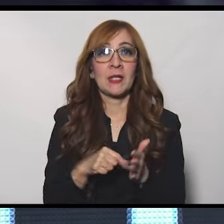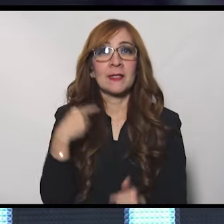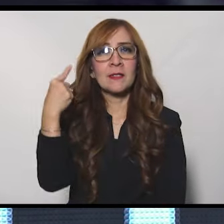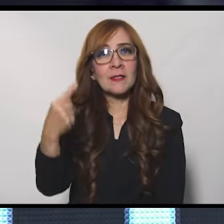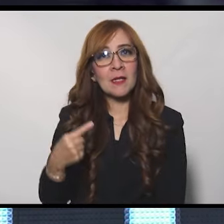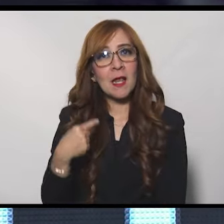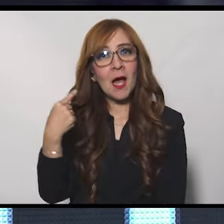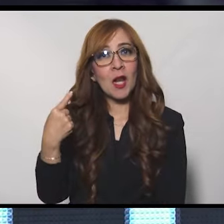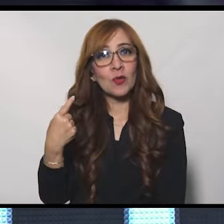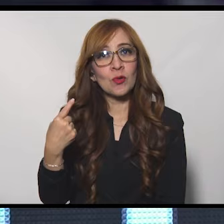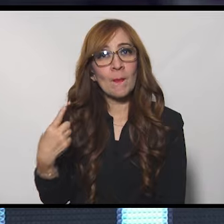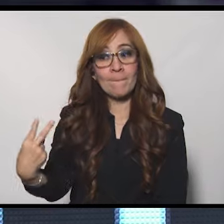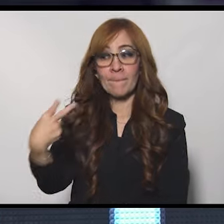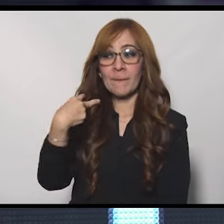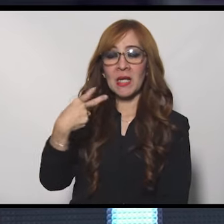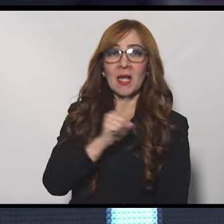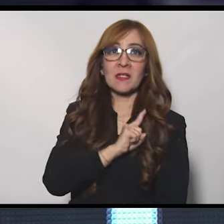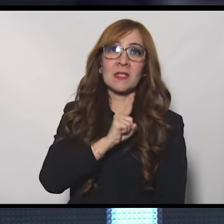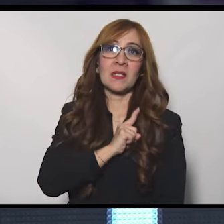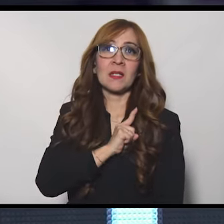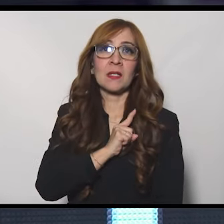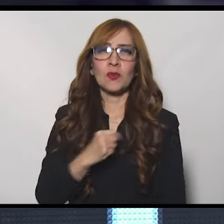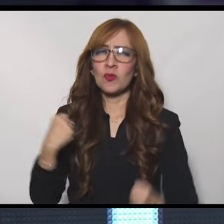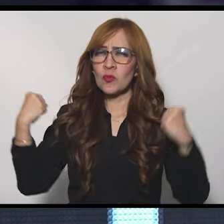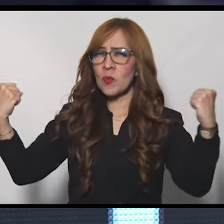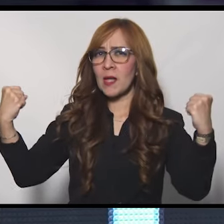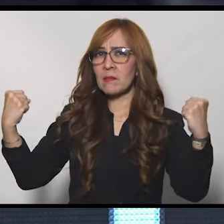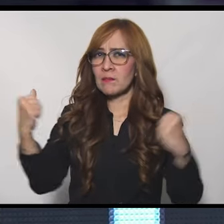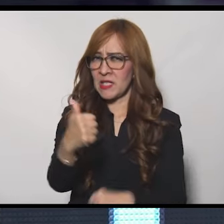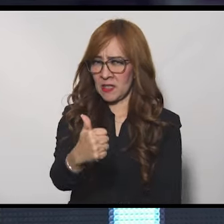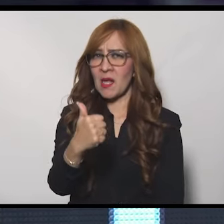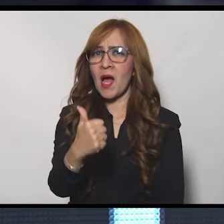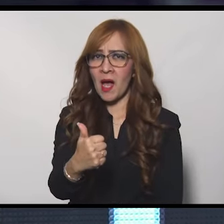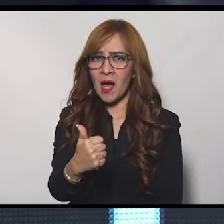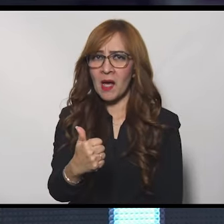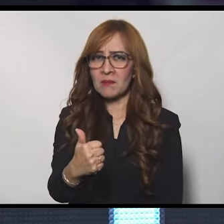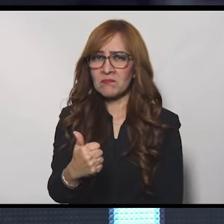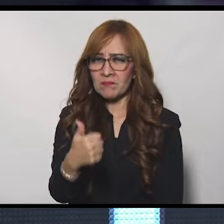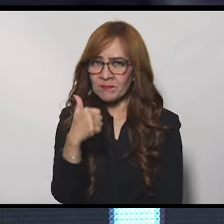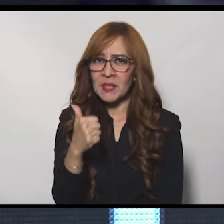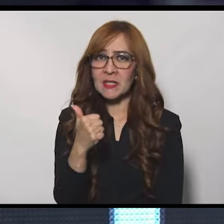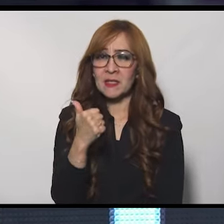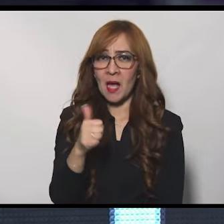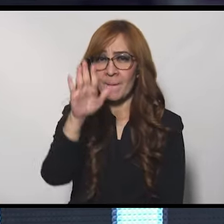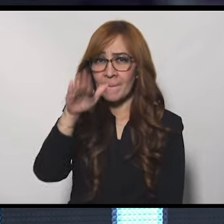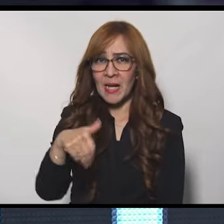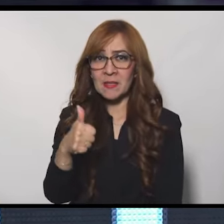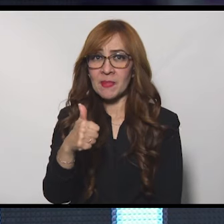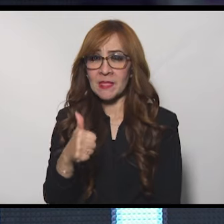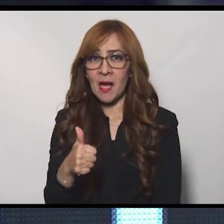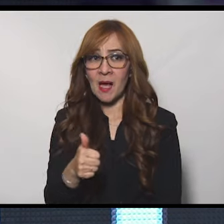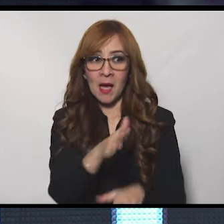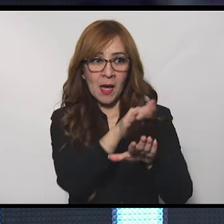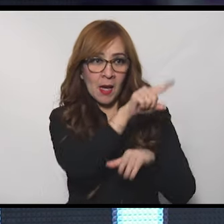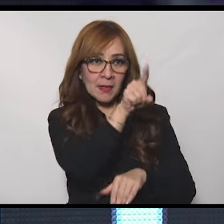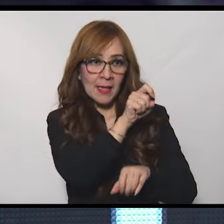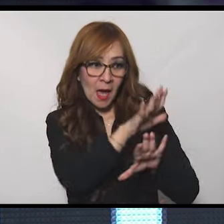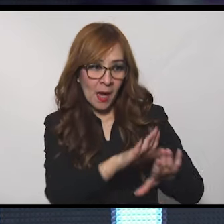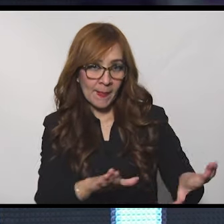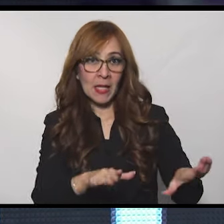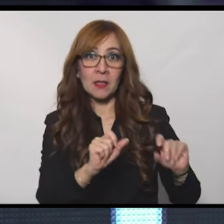selalu melihat dirinya kuat, bisa kok, masih bisa, aman hidupmu, aman